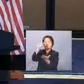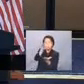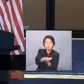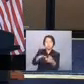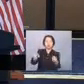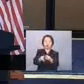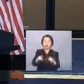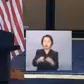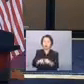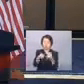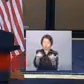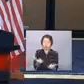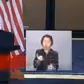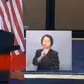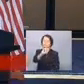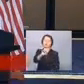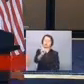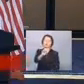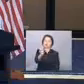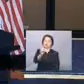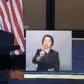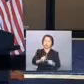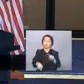buat sekarang.